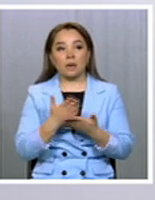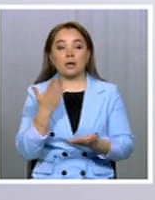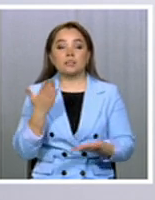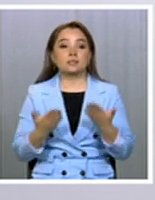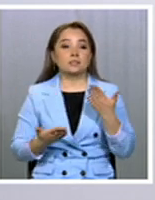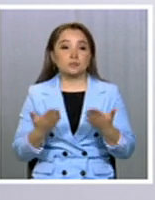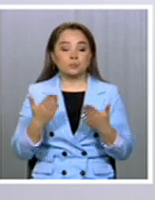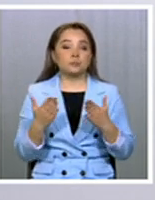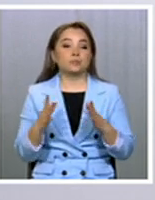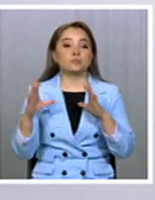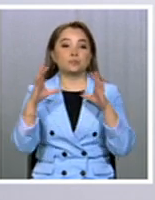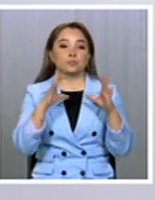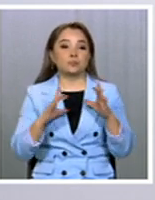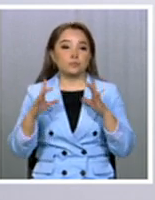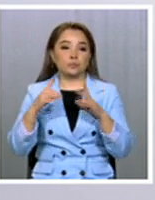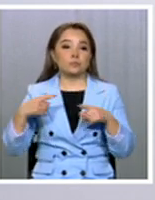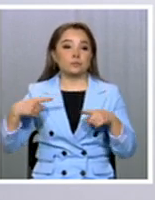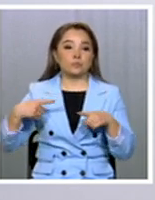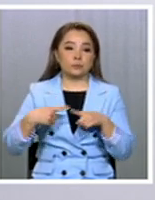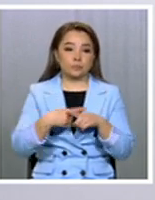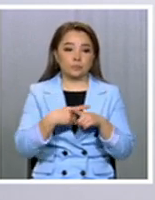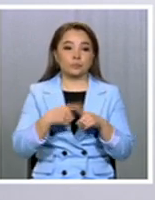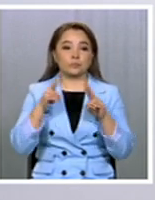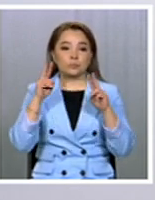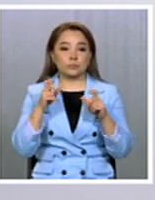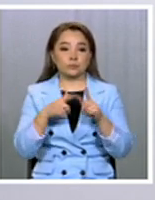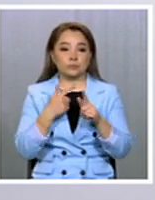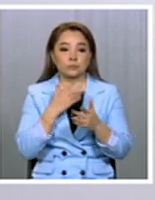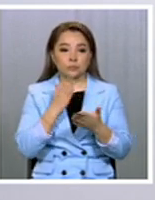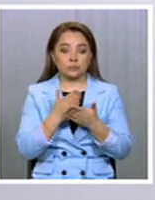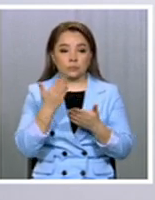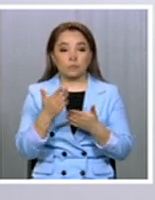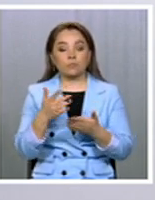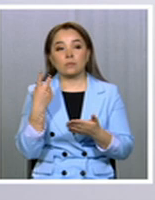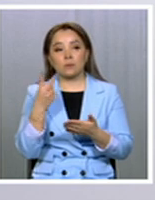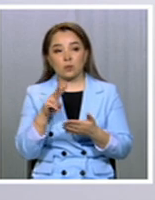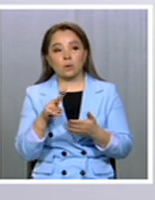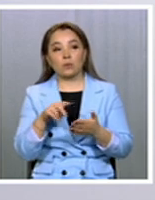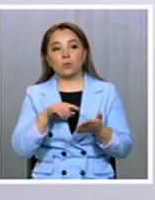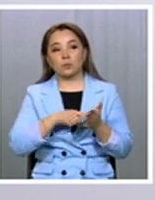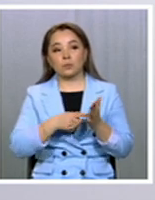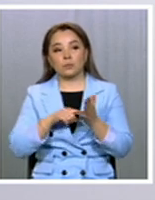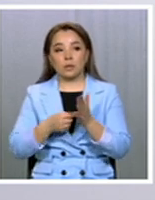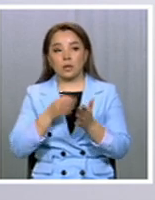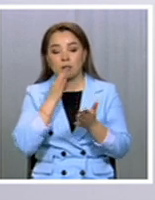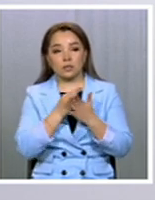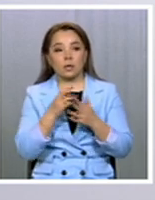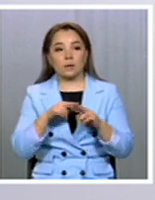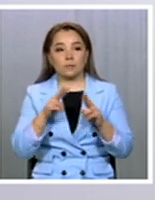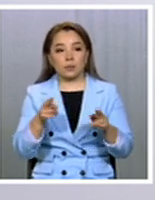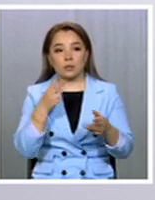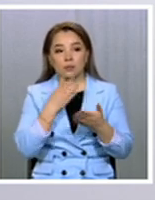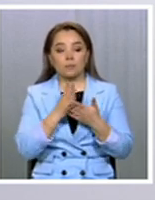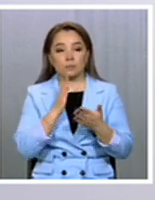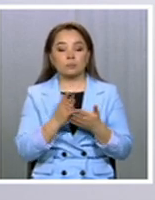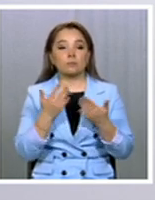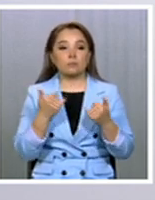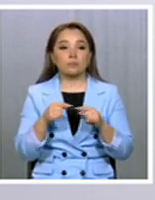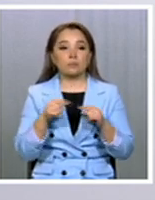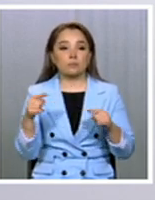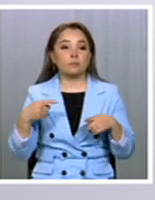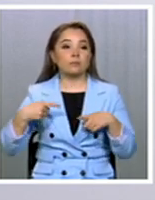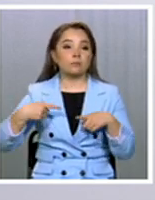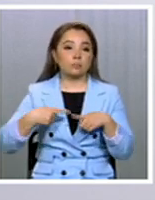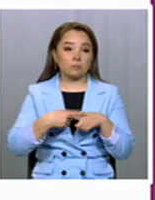түзу мен шеңбер қиылсатын болса, яғни олардың екі ортақ нүктесі бар болатын болса, онда бұл түзу қиюшы